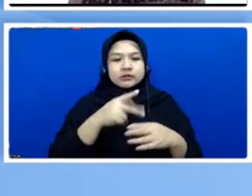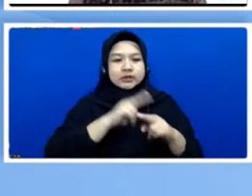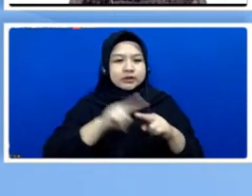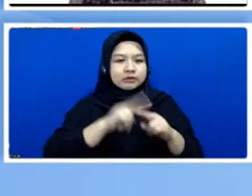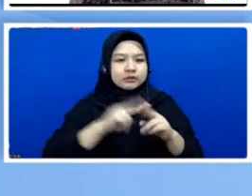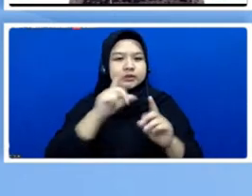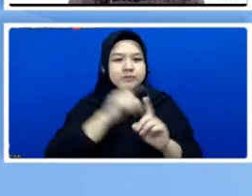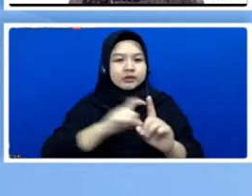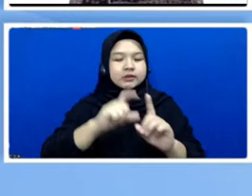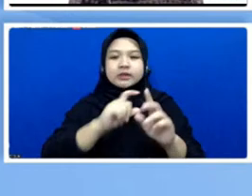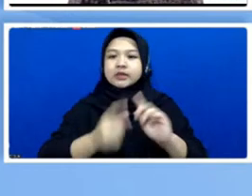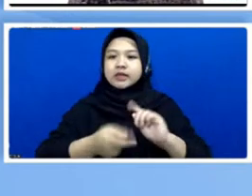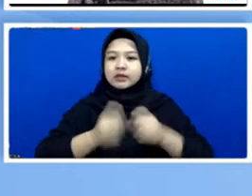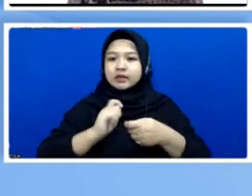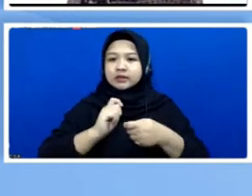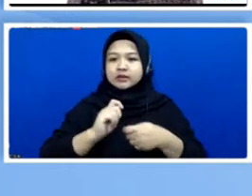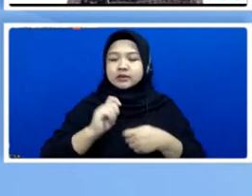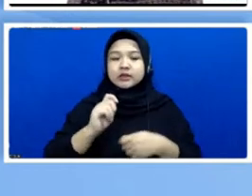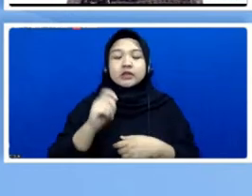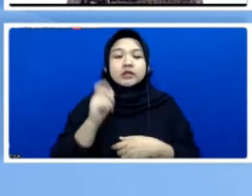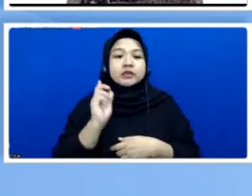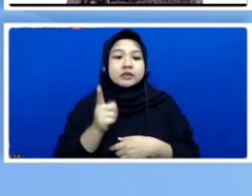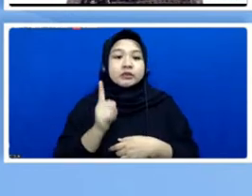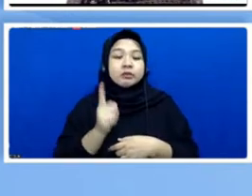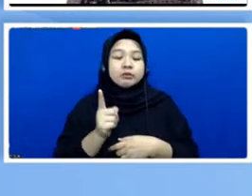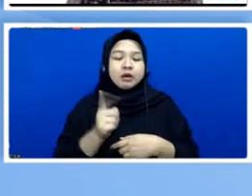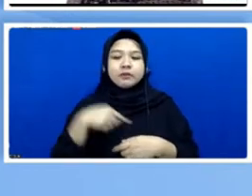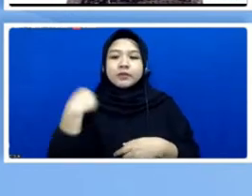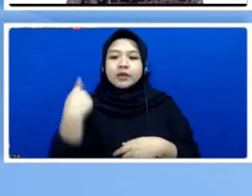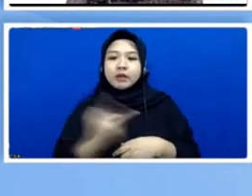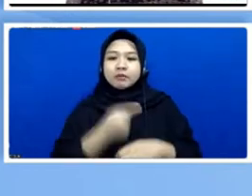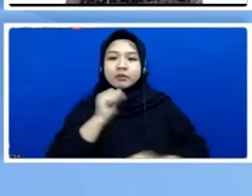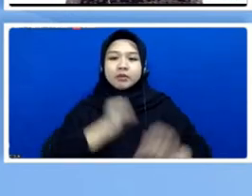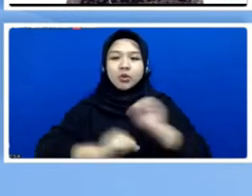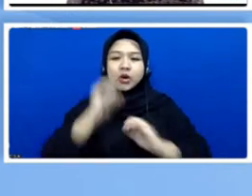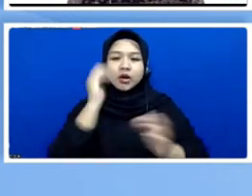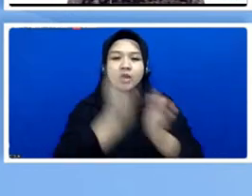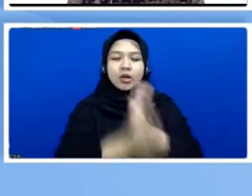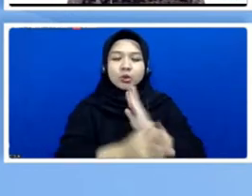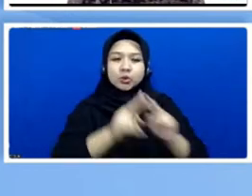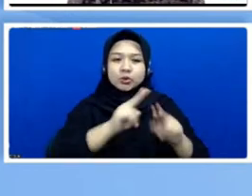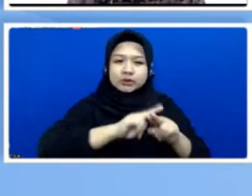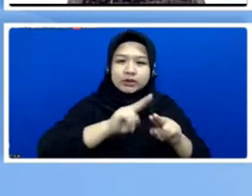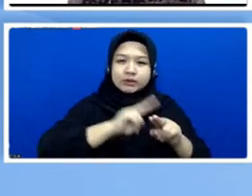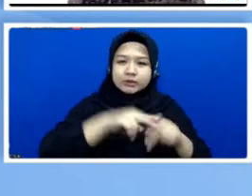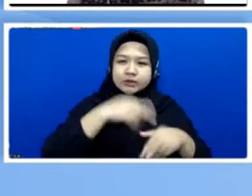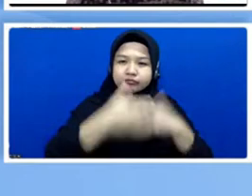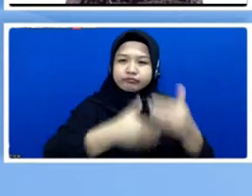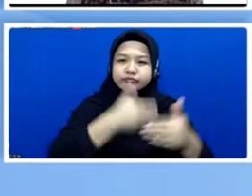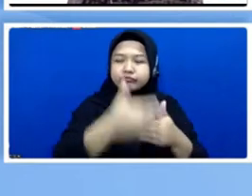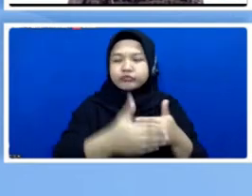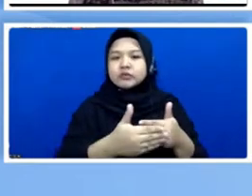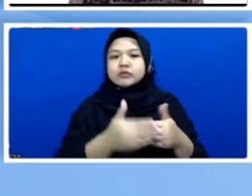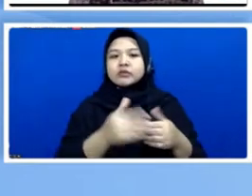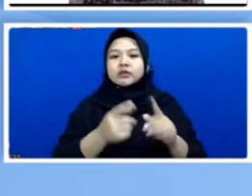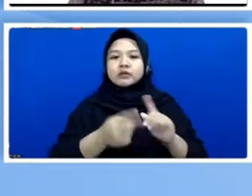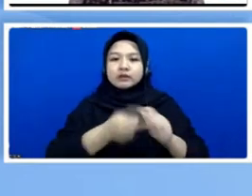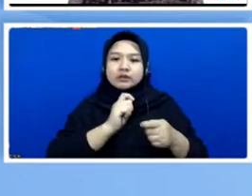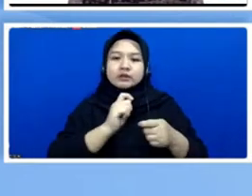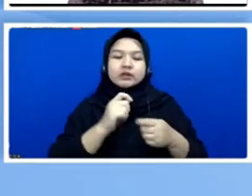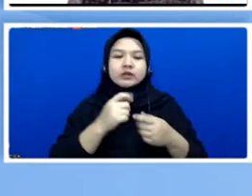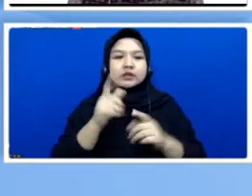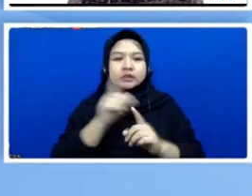ke testing. Karena betul, karena ketika kami melakukan langsung ke treatment atau ke testing atau ke